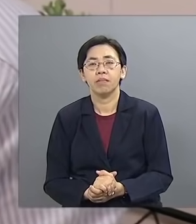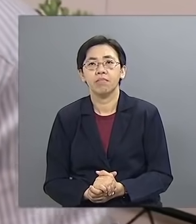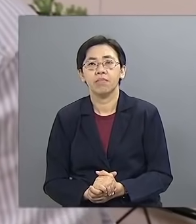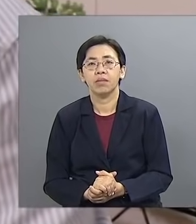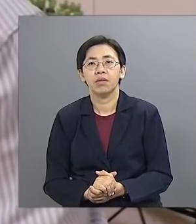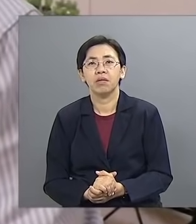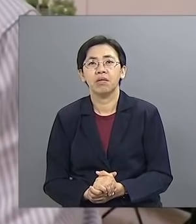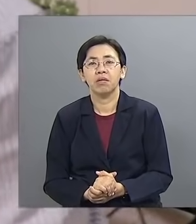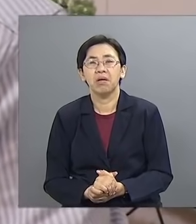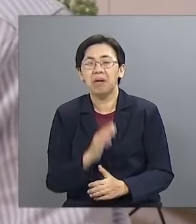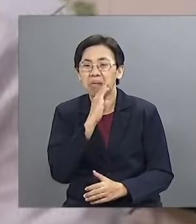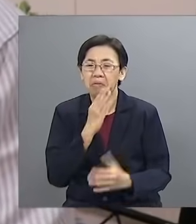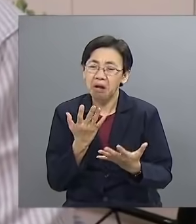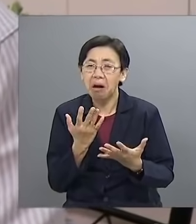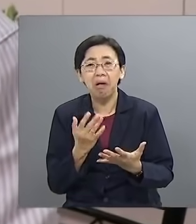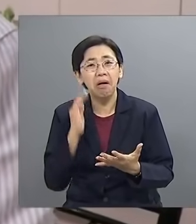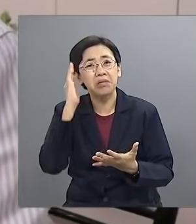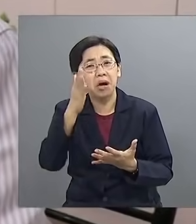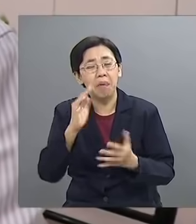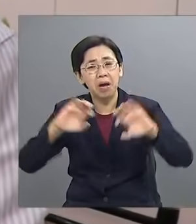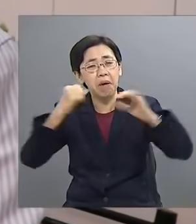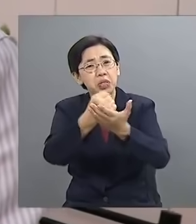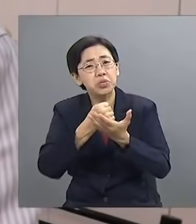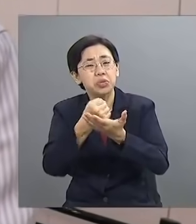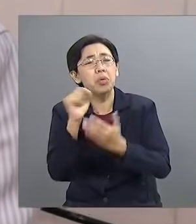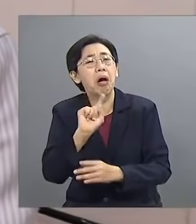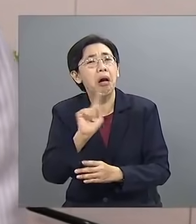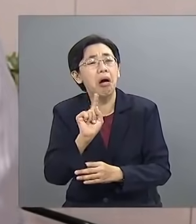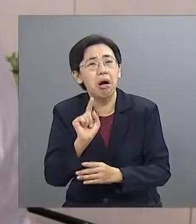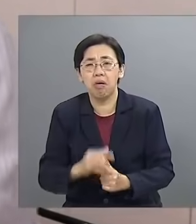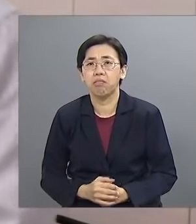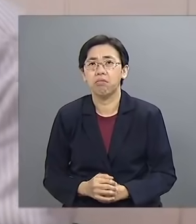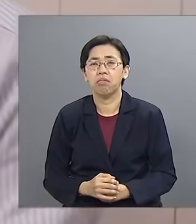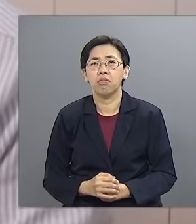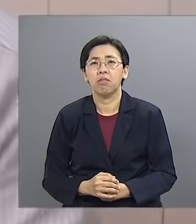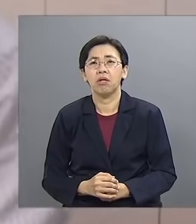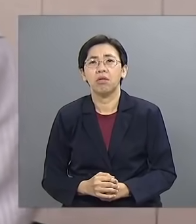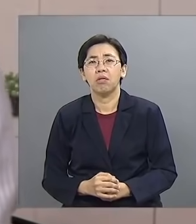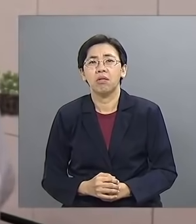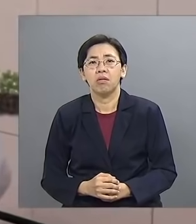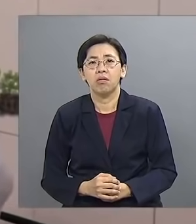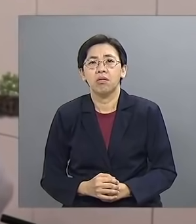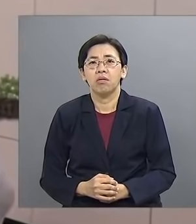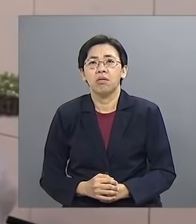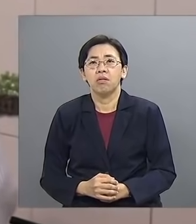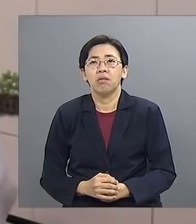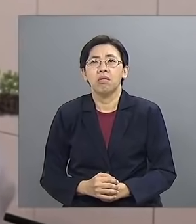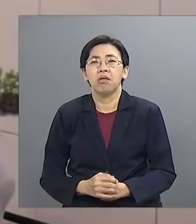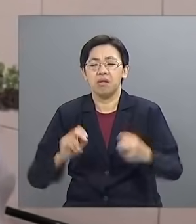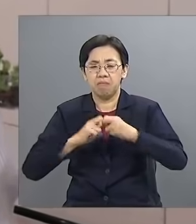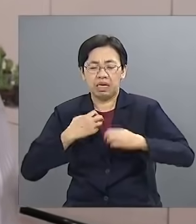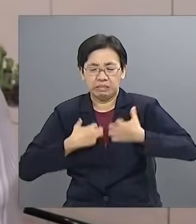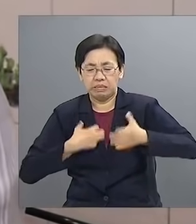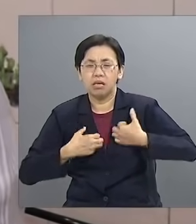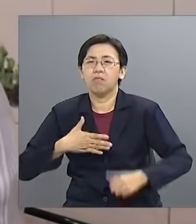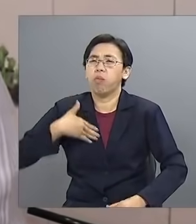ให้ทางรัฐบาลนี่ได้มีการช่วยเหลือเยียวยาผู้ประกอบการในบ้าน ค่ะก็อันนี้ก็มันก็เดือดร้อนนะคะเพราะว่าลูกค้ามัน